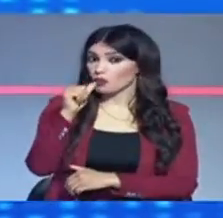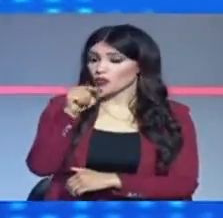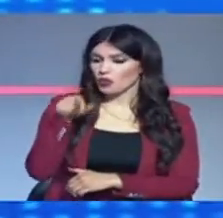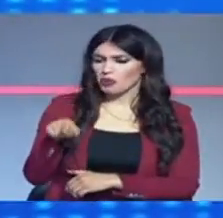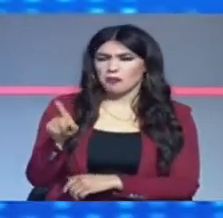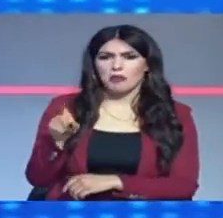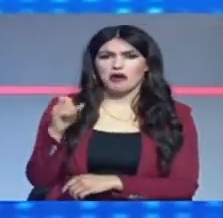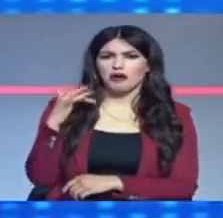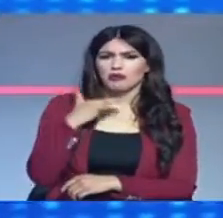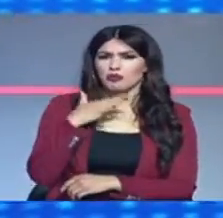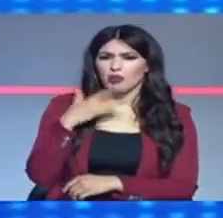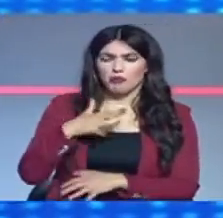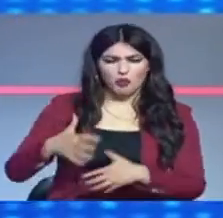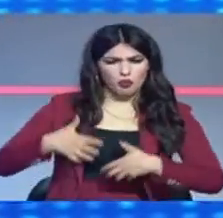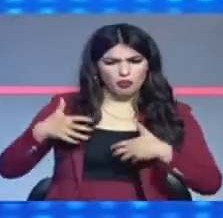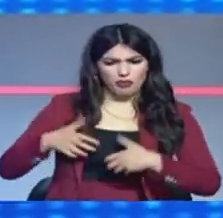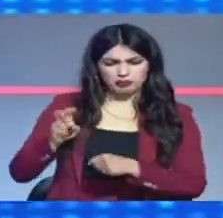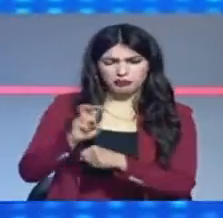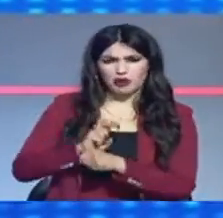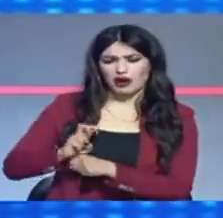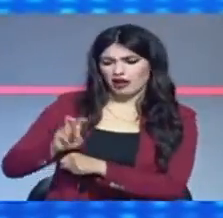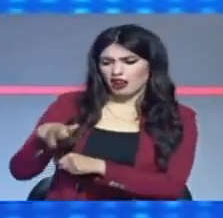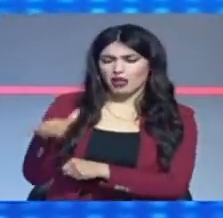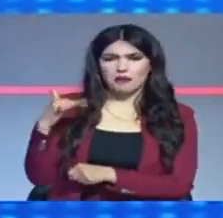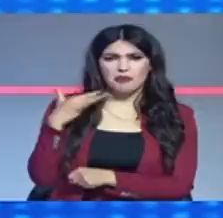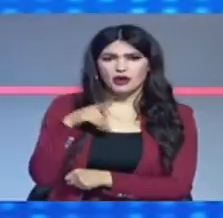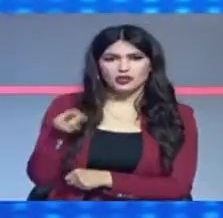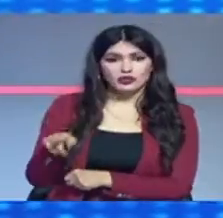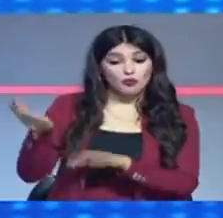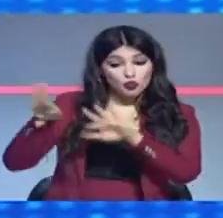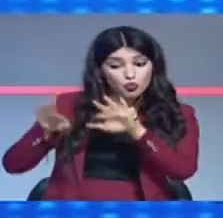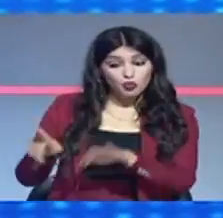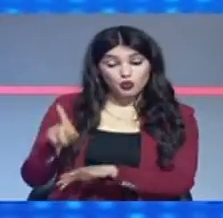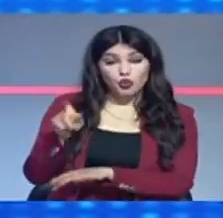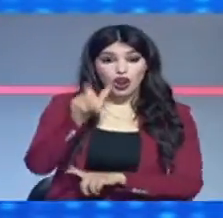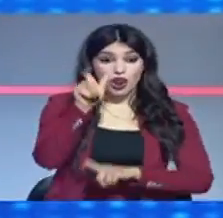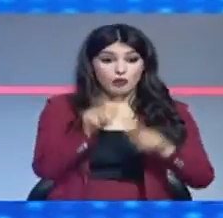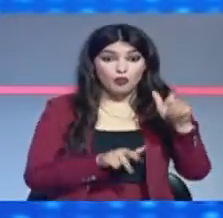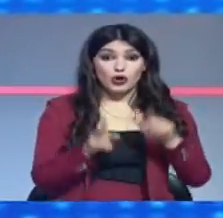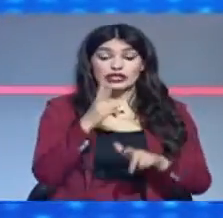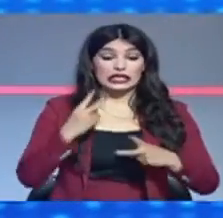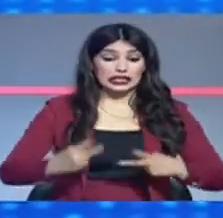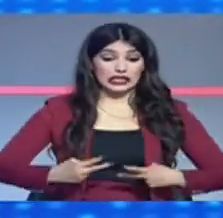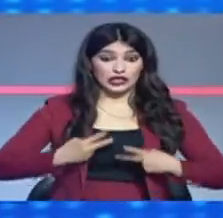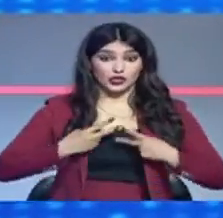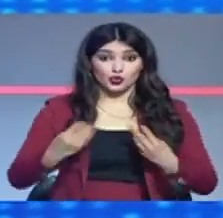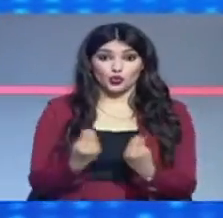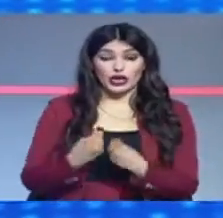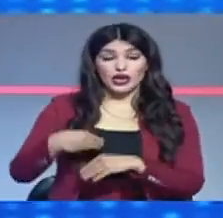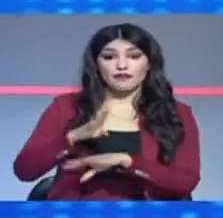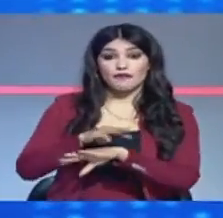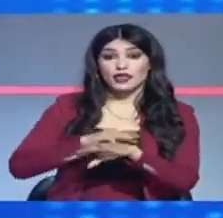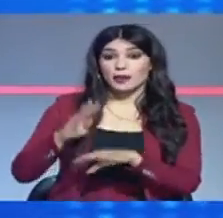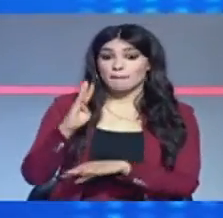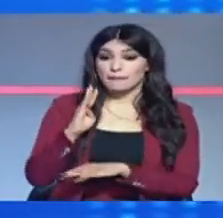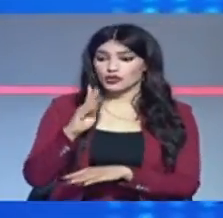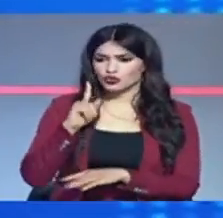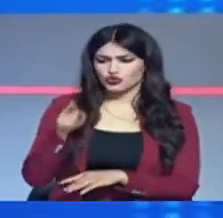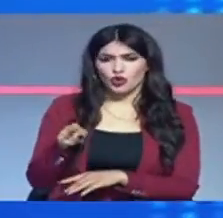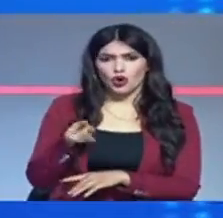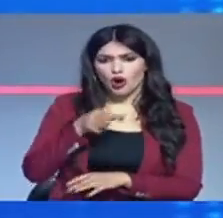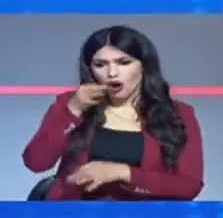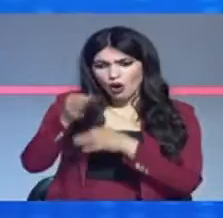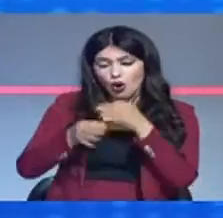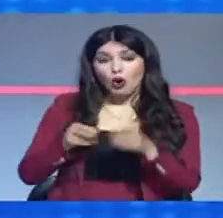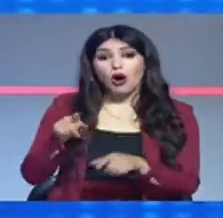متراكمه واحده ولا تنافق وغيرها كثير يشتكي منها موجهه والمجتمع المدني بها مايل